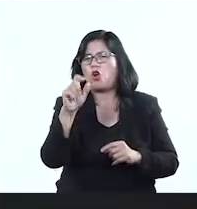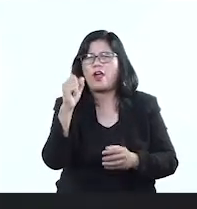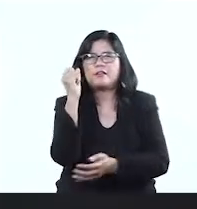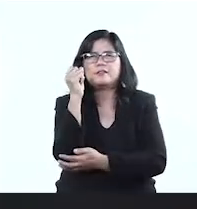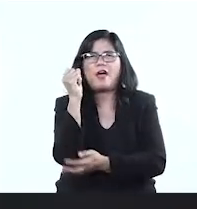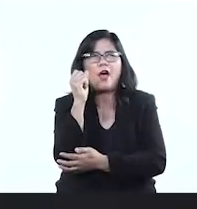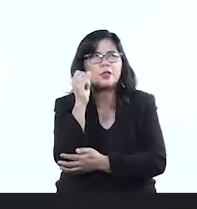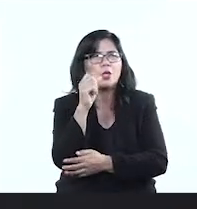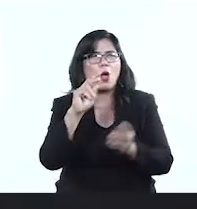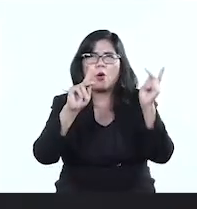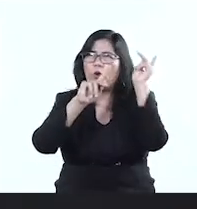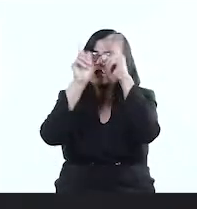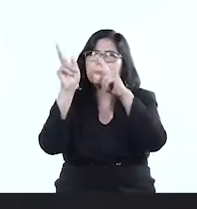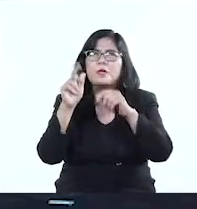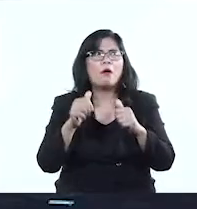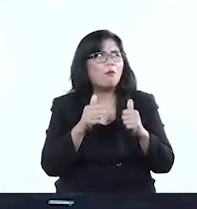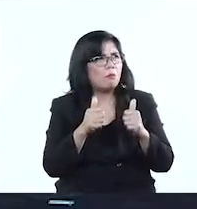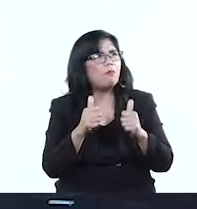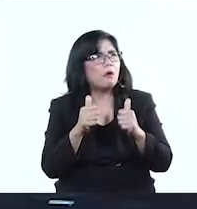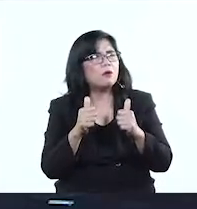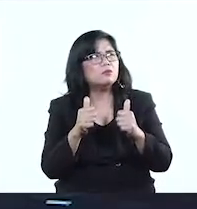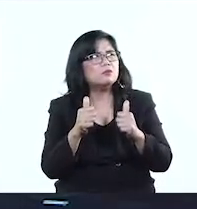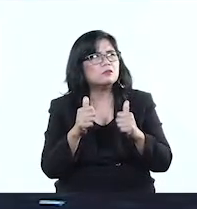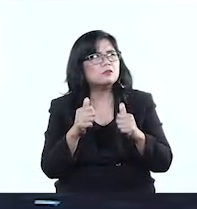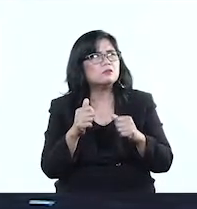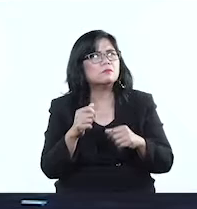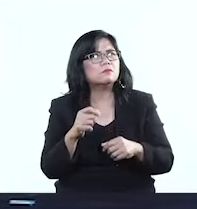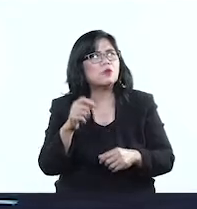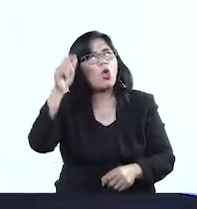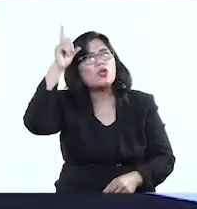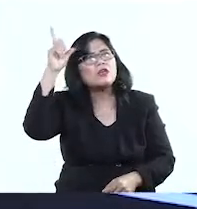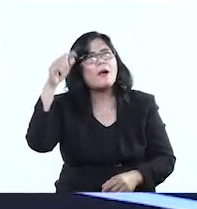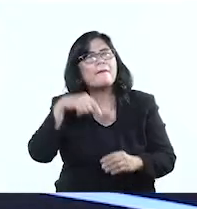kedengarannya lebih hebat kalau kritikan-kritikan nya keliatan lebih masuk akal